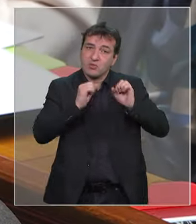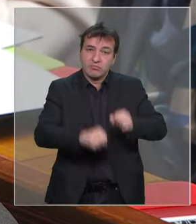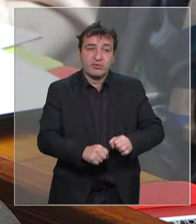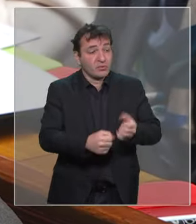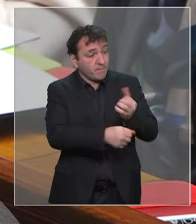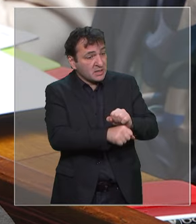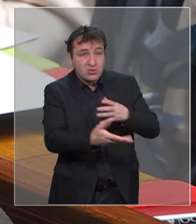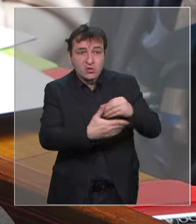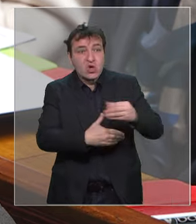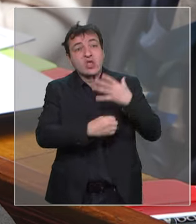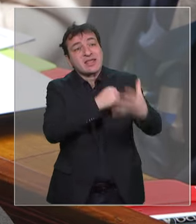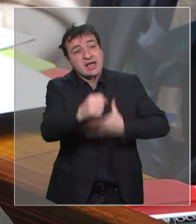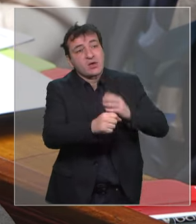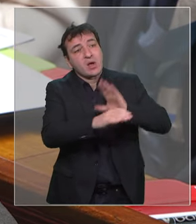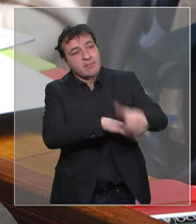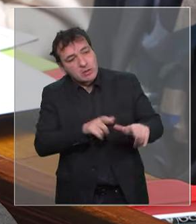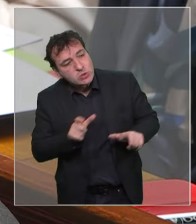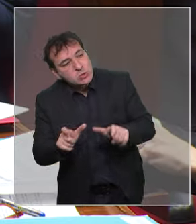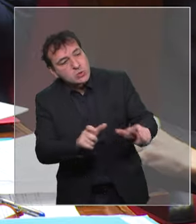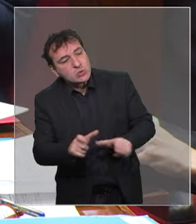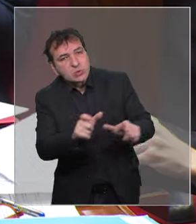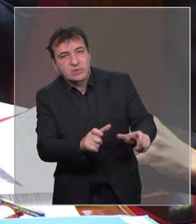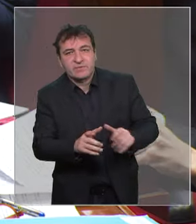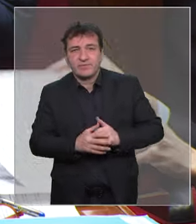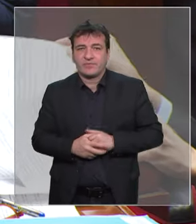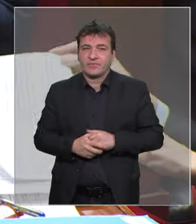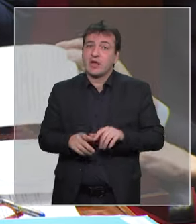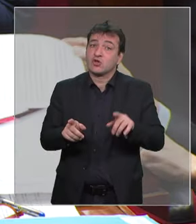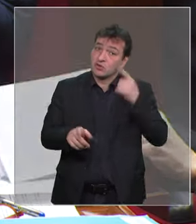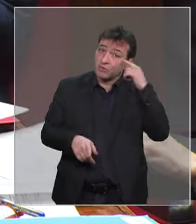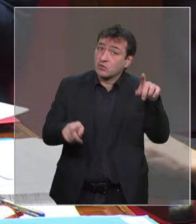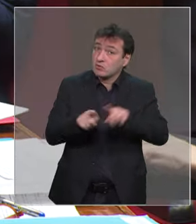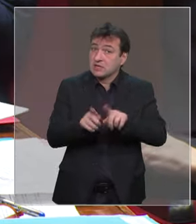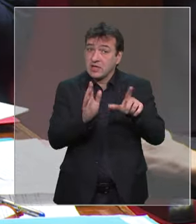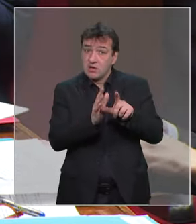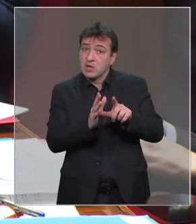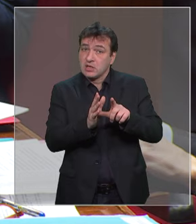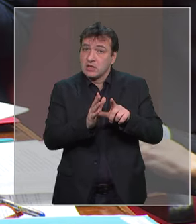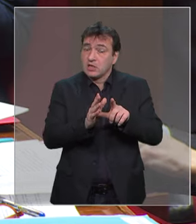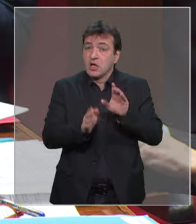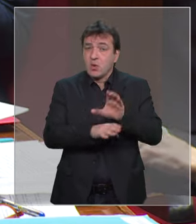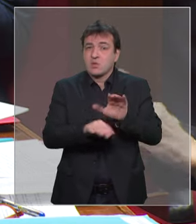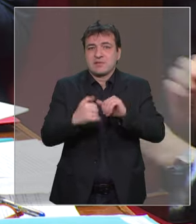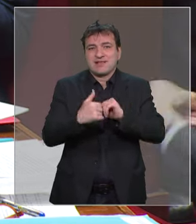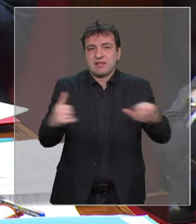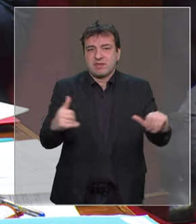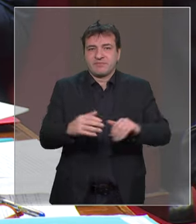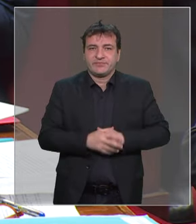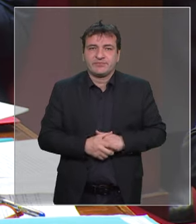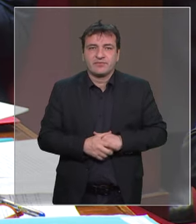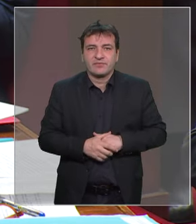prison des individus condamnés. Je pense aussi à la loi sur le séparatisme qui permet de nous attaquer aux racines